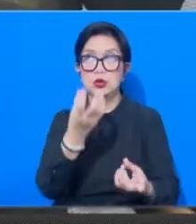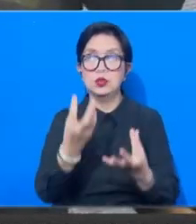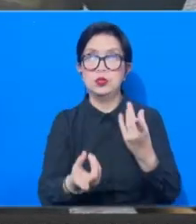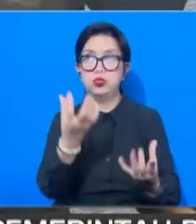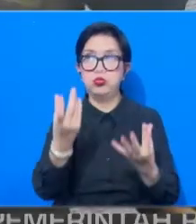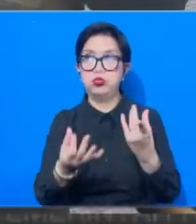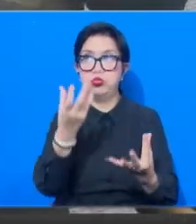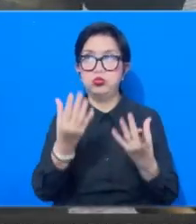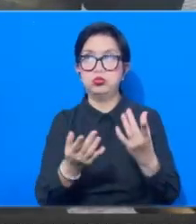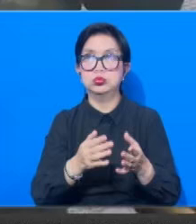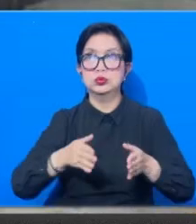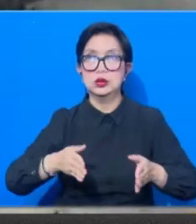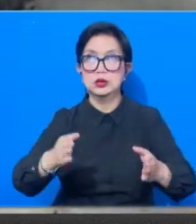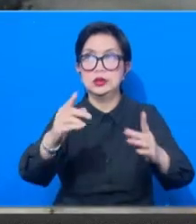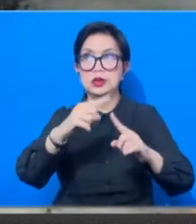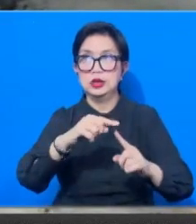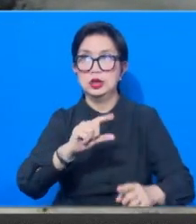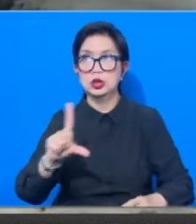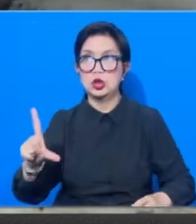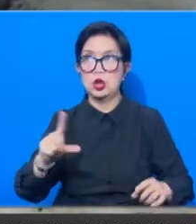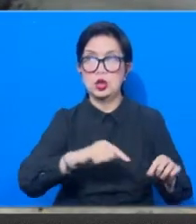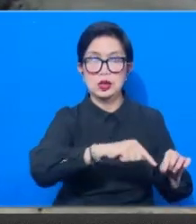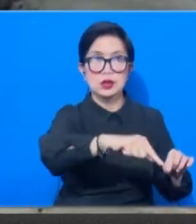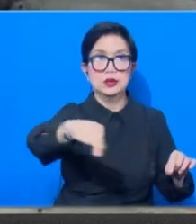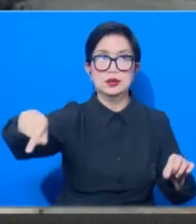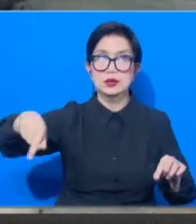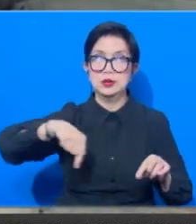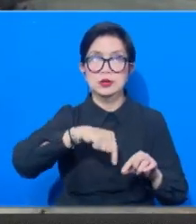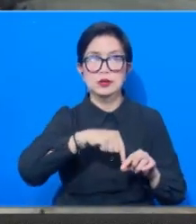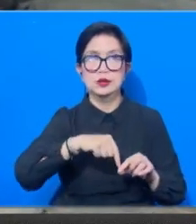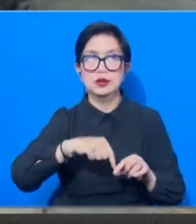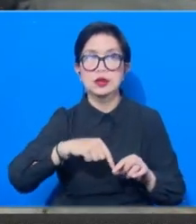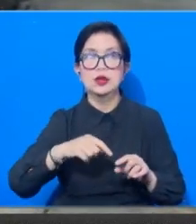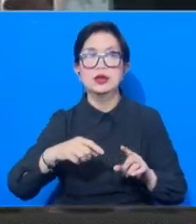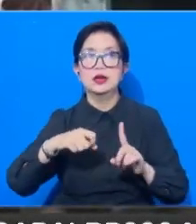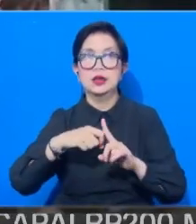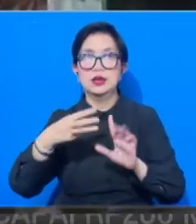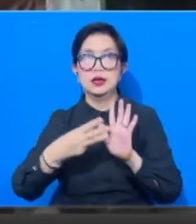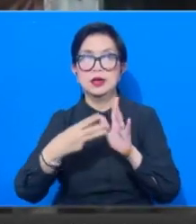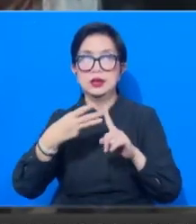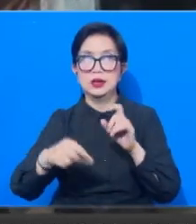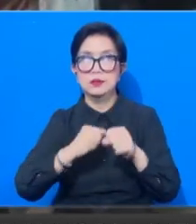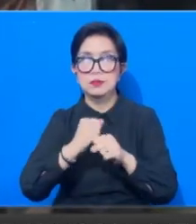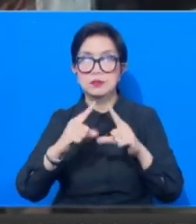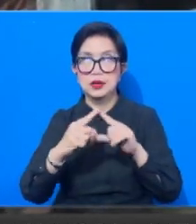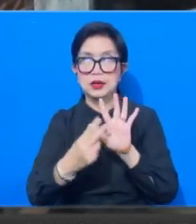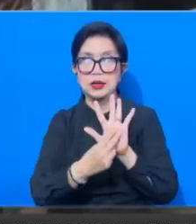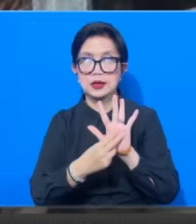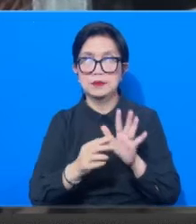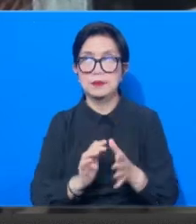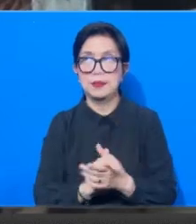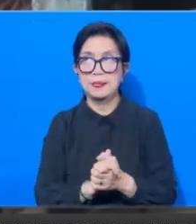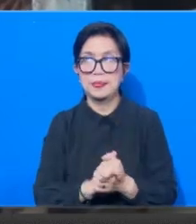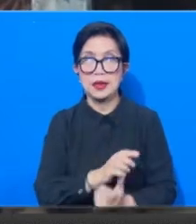bak terbuka di jalan tol Lingkar Luar, Meruya Selatan, Kembangan, Jakarta Barat, Jumat siang 12 Juli. Petugas Sudin Penanggulangan Kebakaran dan